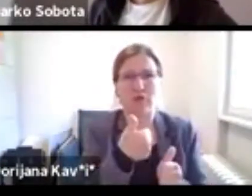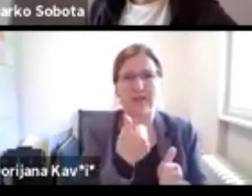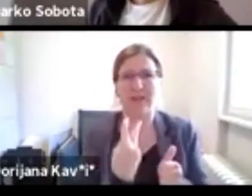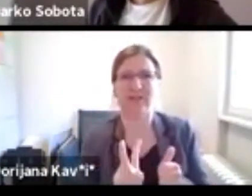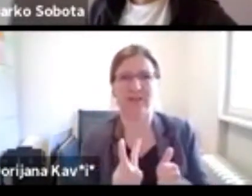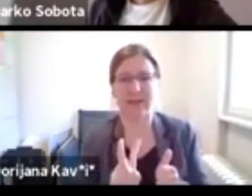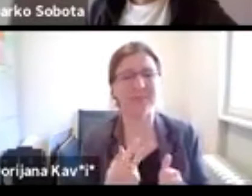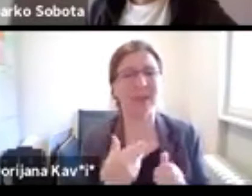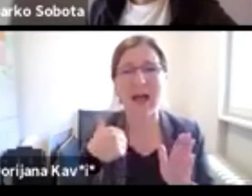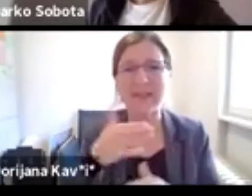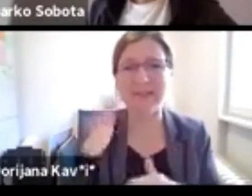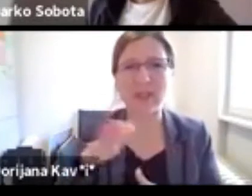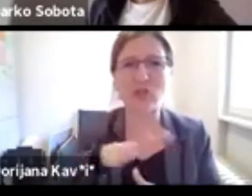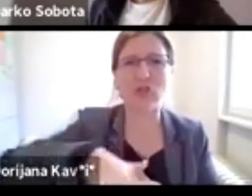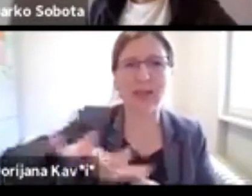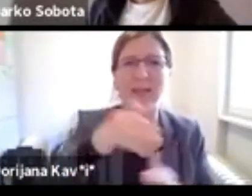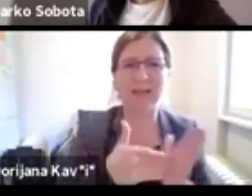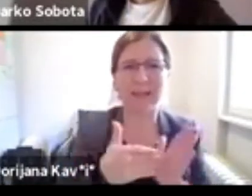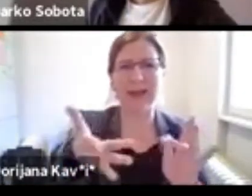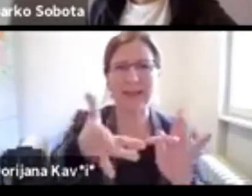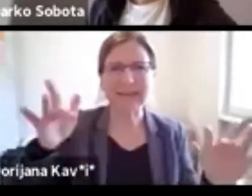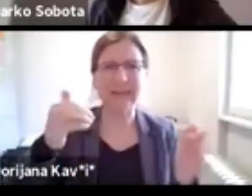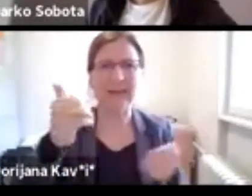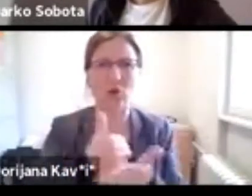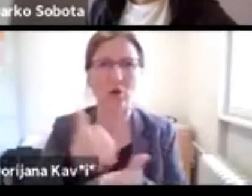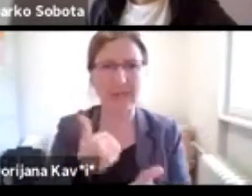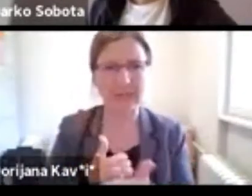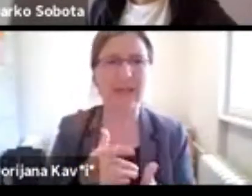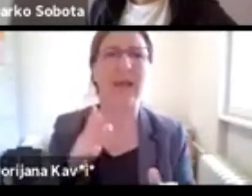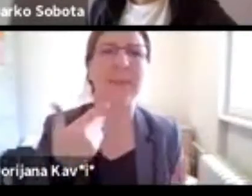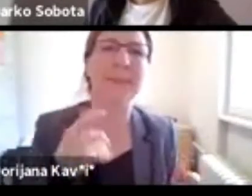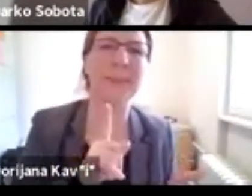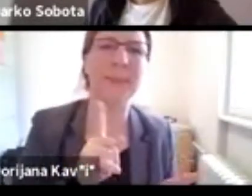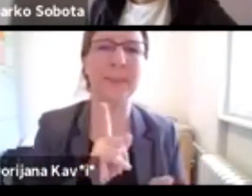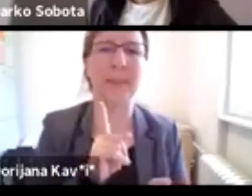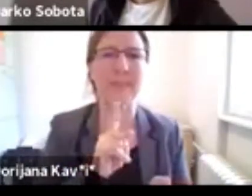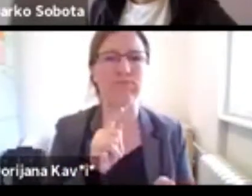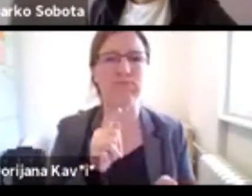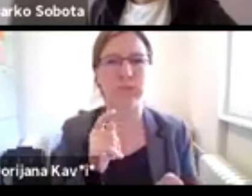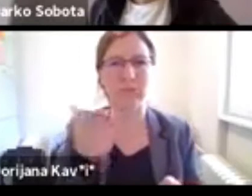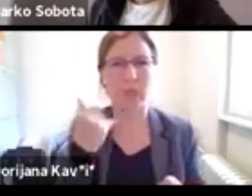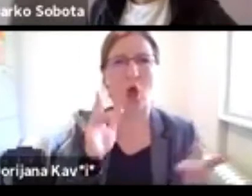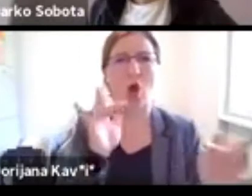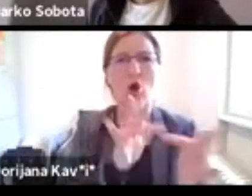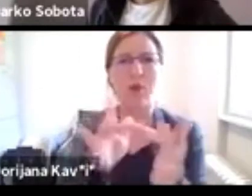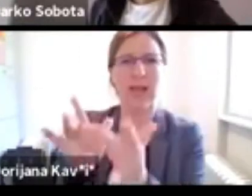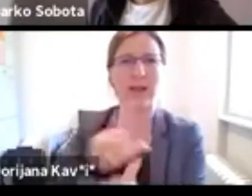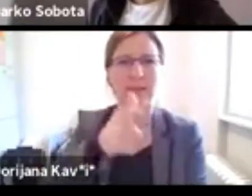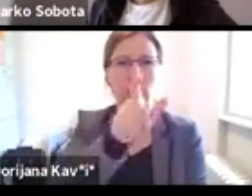različitim platformama kako bi se izbjegao kontakt sa drugim kolegama ili korisnicima ovisi o kakvom se radnom mjestu